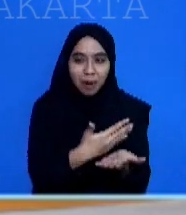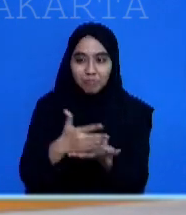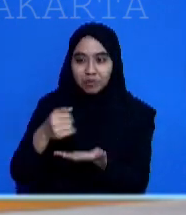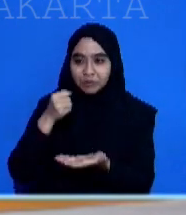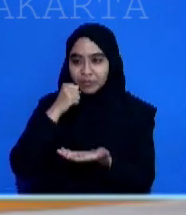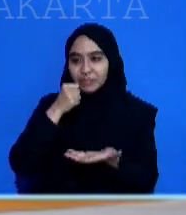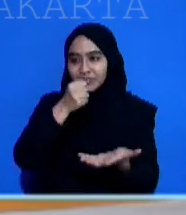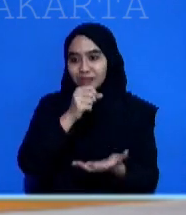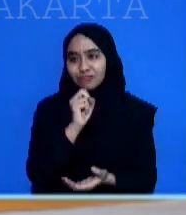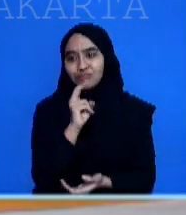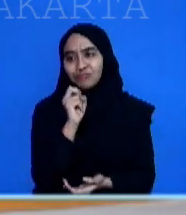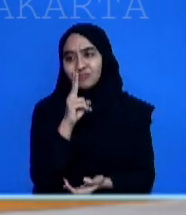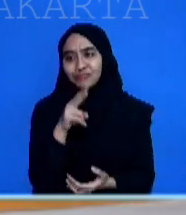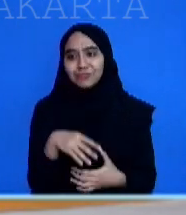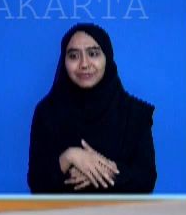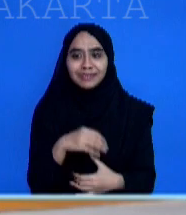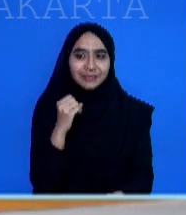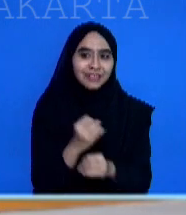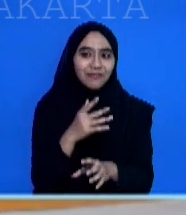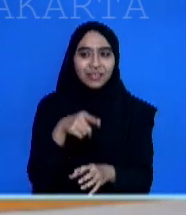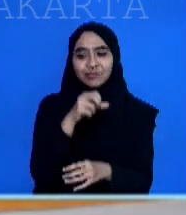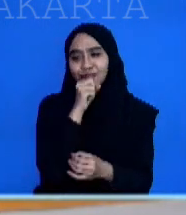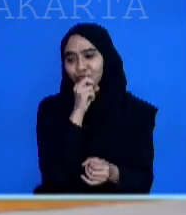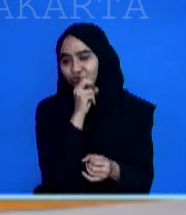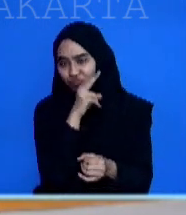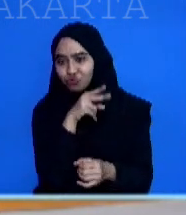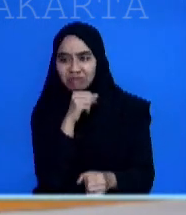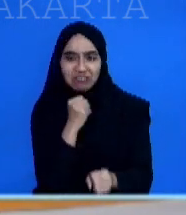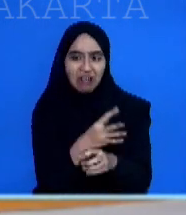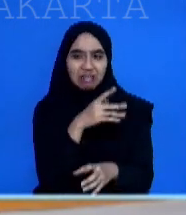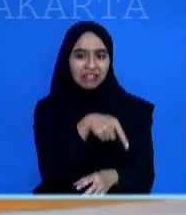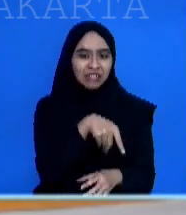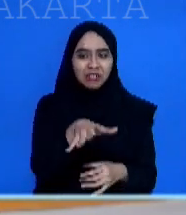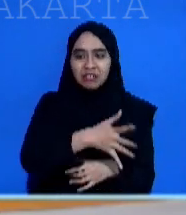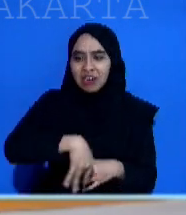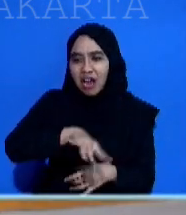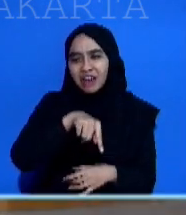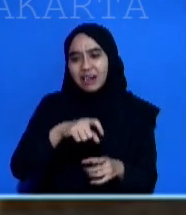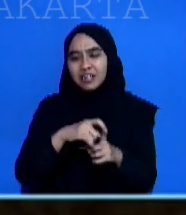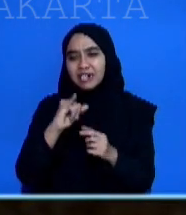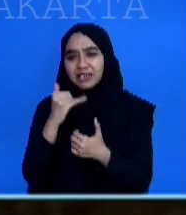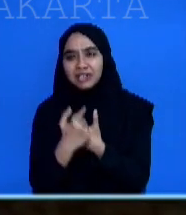gratis pendistribusian susu gratis ini akan disebar ke sejumlah wilayah daerah yang ada di